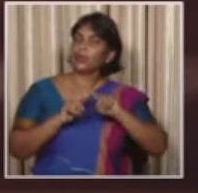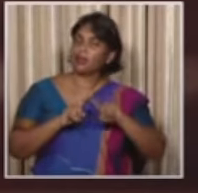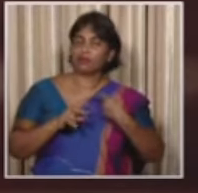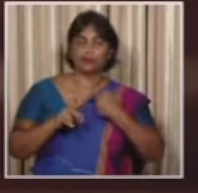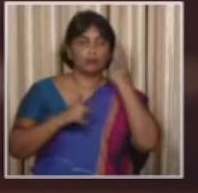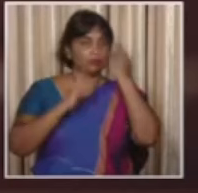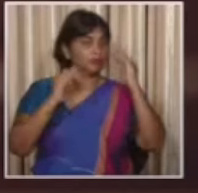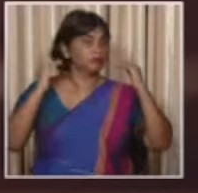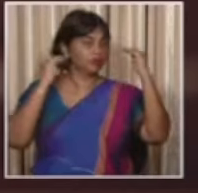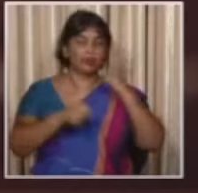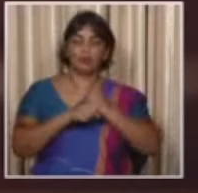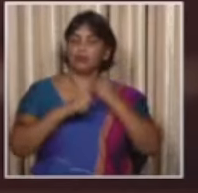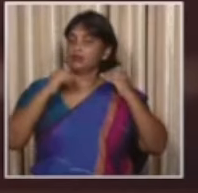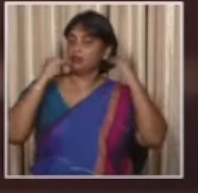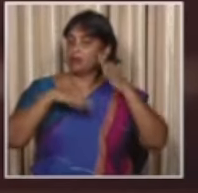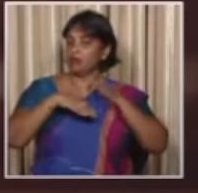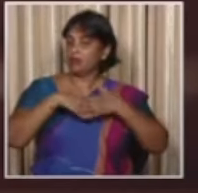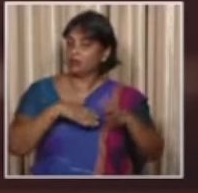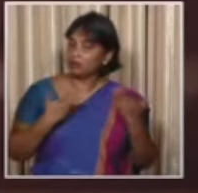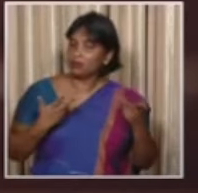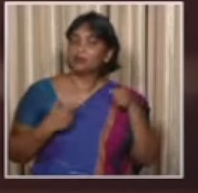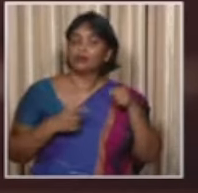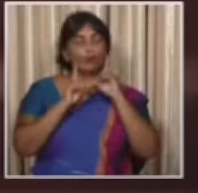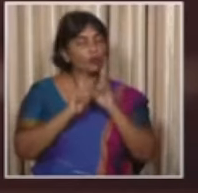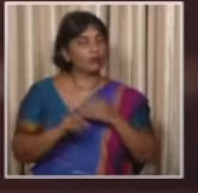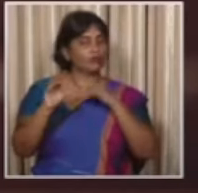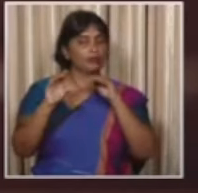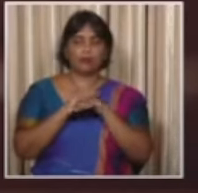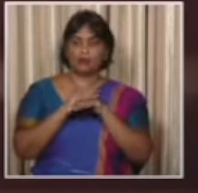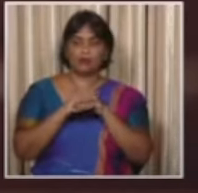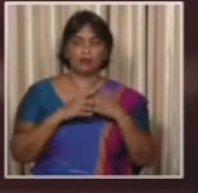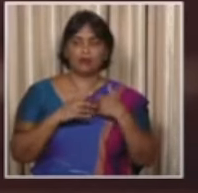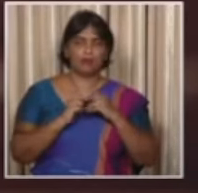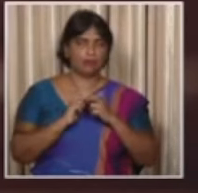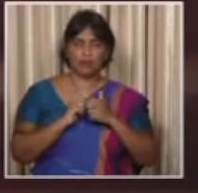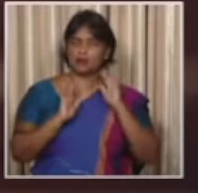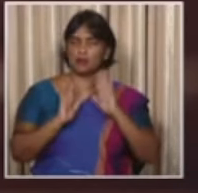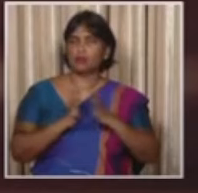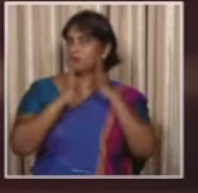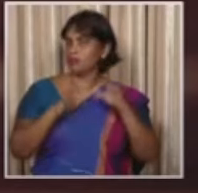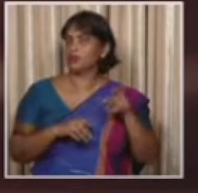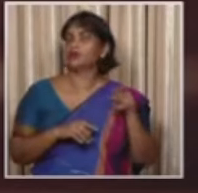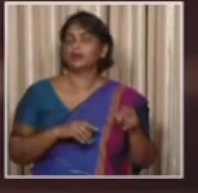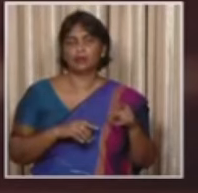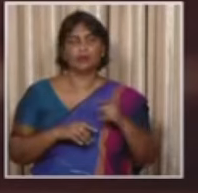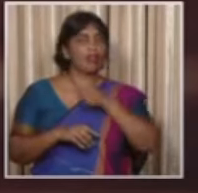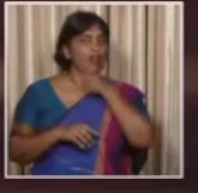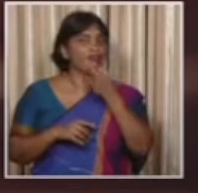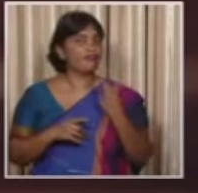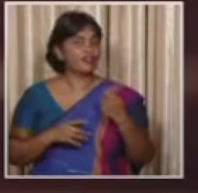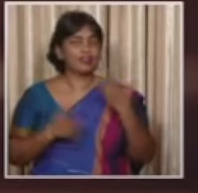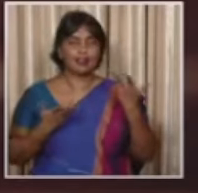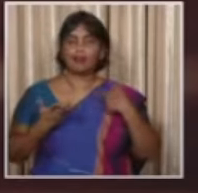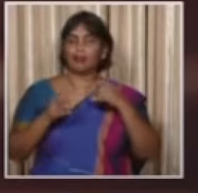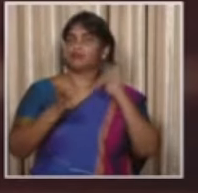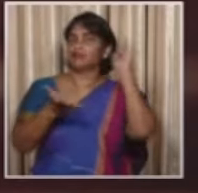විද්වත් මට්ටම වෙන්න පුළුවන්, රාජතාන්ත්‍රික අධ්‍යක්ෂීම් තියෙන අය වෙන්න පුළුවන්. එහෙම අය පත් කරනවා නම් අපිට ප්‍රයෝජනයක්. නැත්නම් හුඟක් වෙලාවට වෙන්නේ විශ්‍රාමික අය පත්